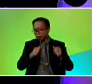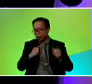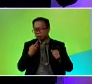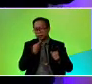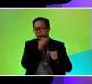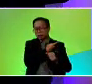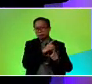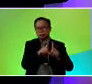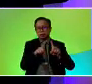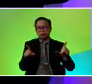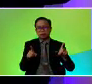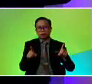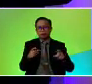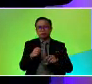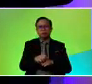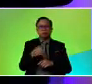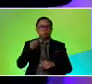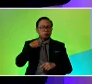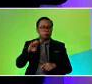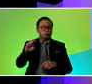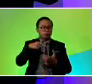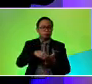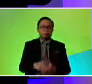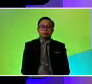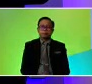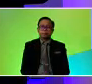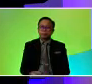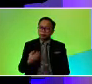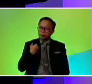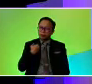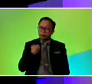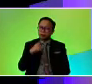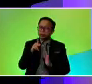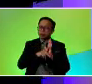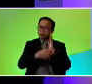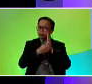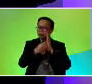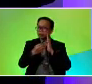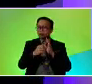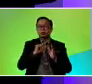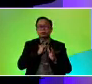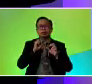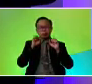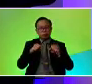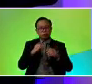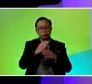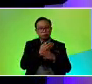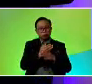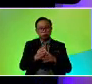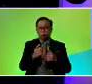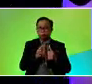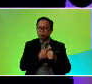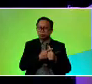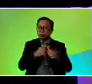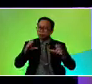terkena daripada ekspektasi ini Oke sini ada beberapa kemahiran oke yang saya boleh kongsi kan Oke pertama adalah